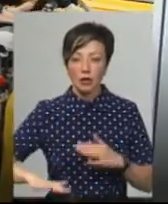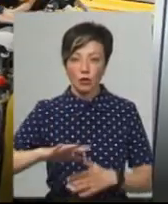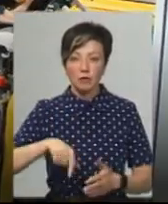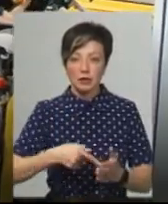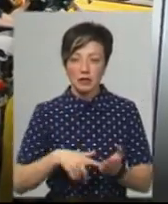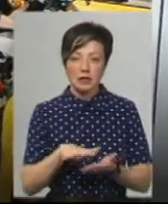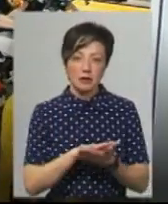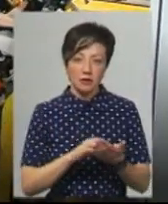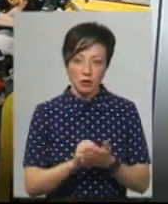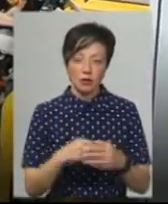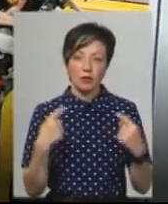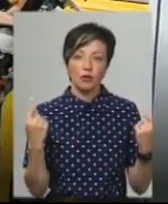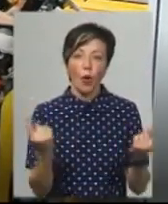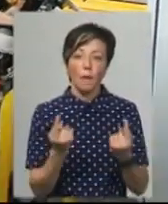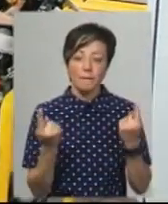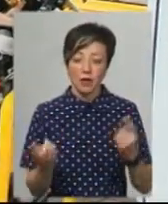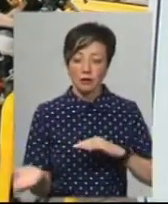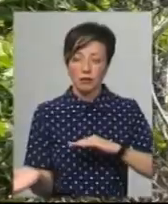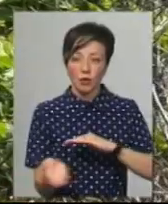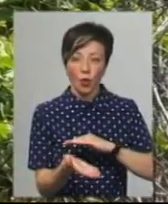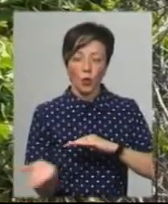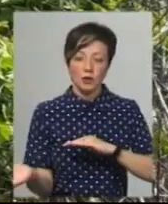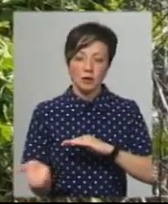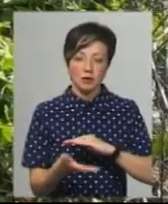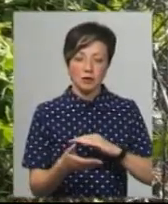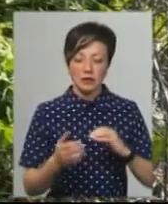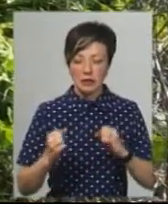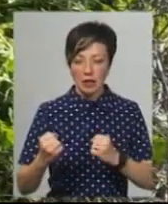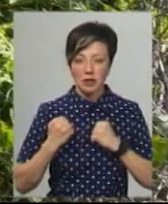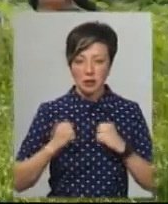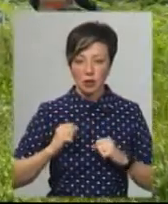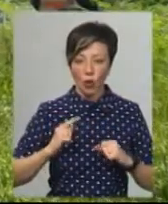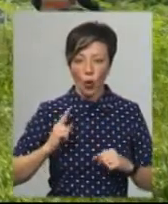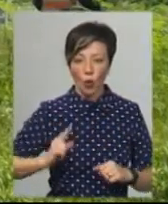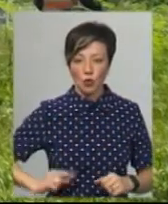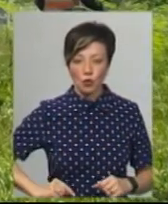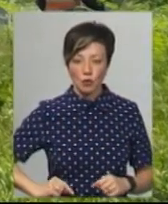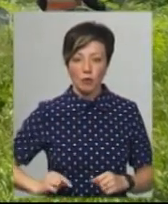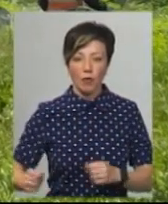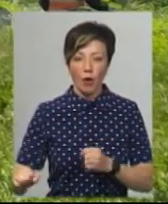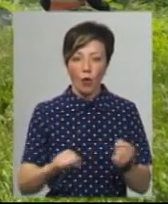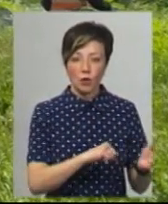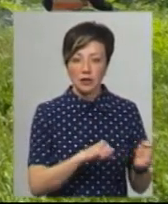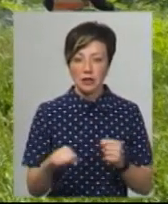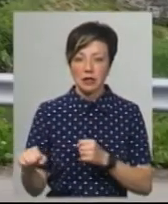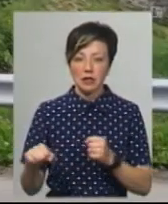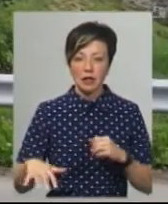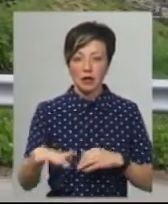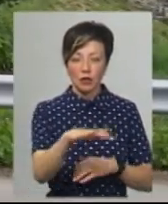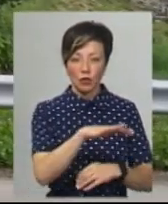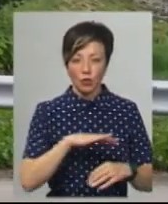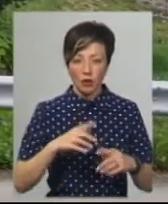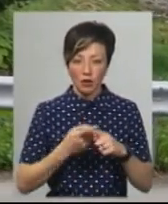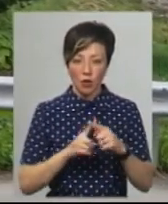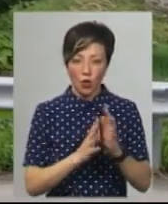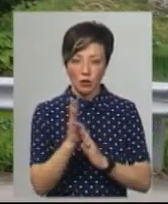знищують звичайним механізованим способом. Люди з косами в захисних костюмах косять території, які масово засаджені